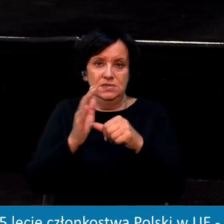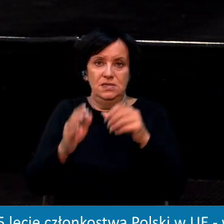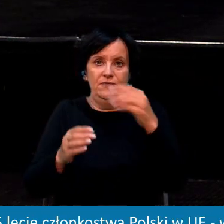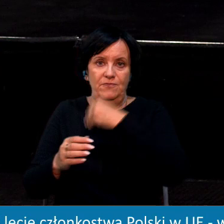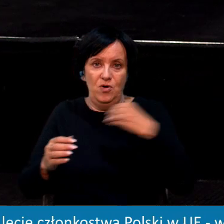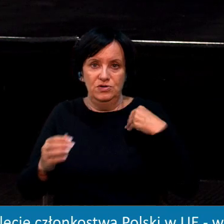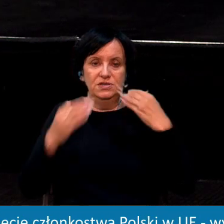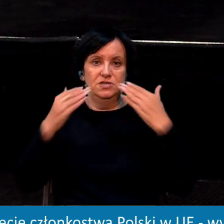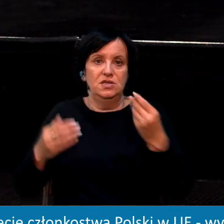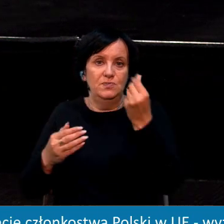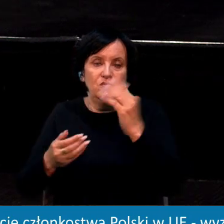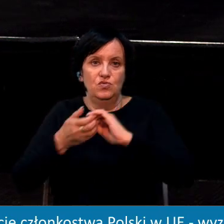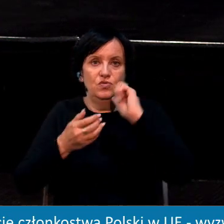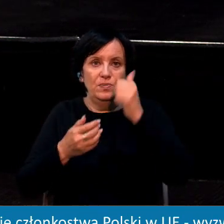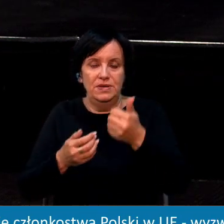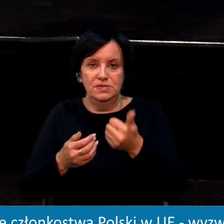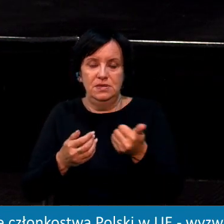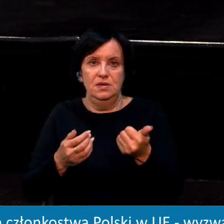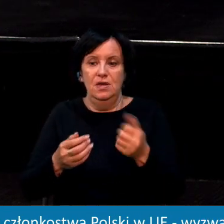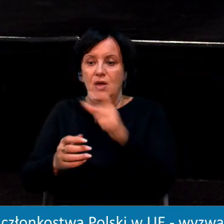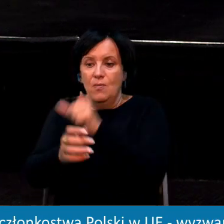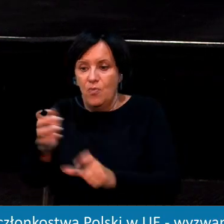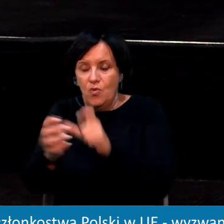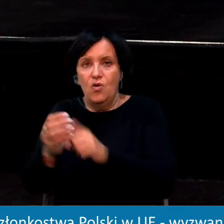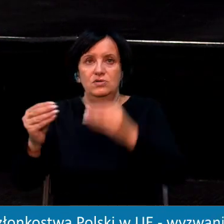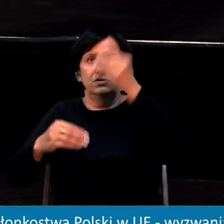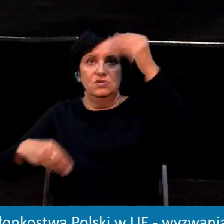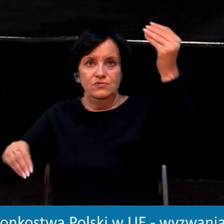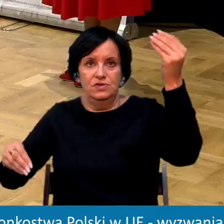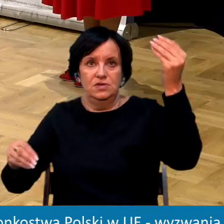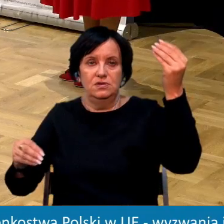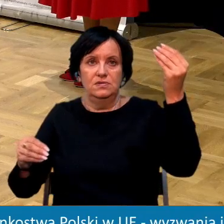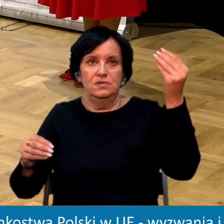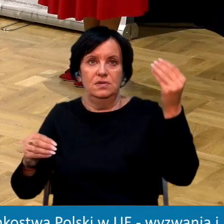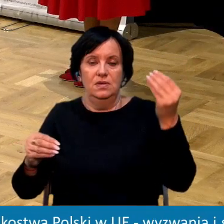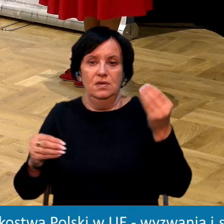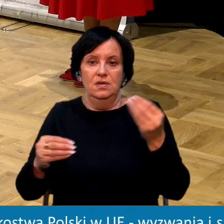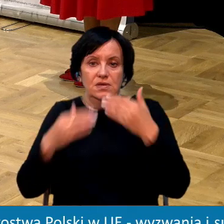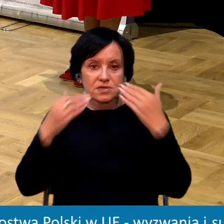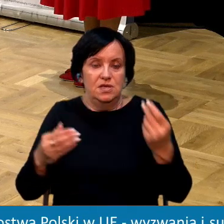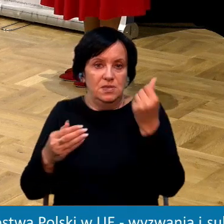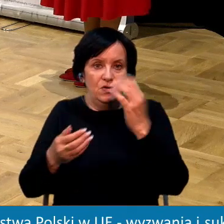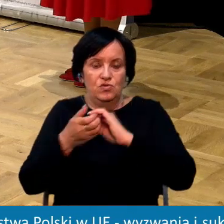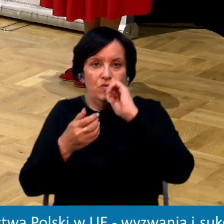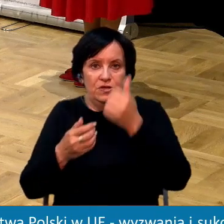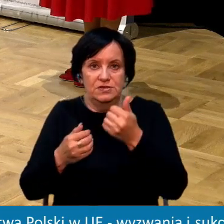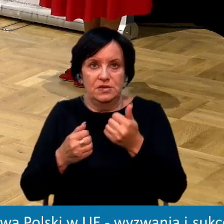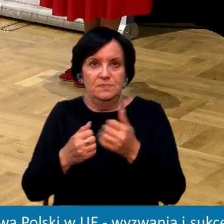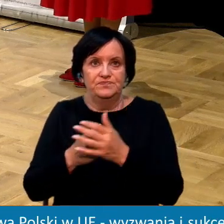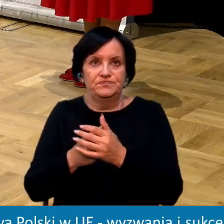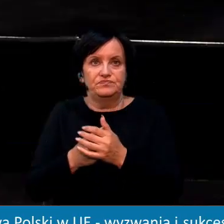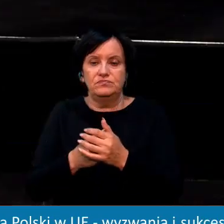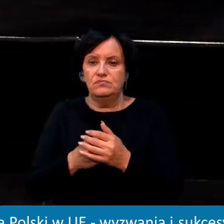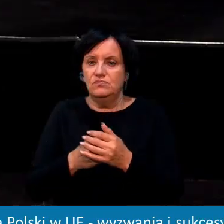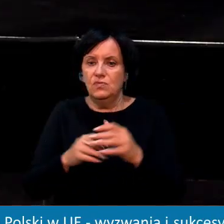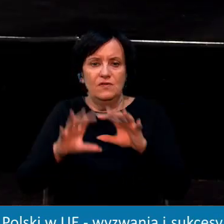wszyscy doskonale widzimy. Płock się rozwija niesamowicie, jeśli chodzi o pozyskiwanie środków unijnych. Ostatnia inwestycja